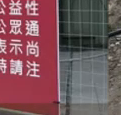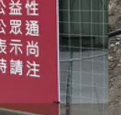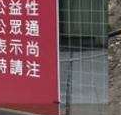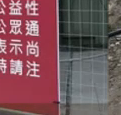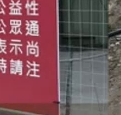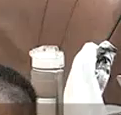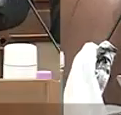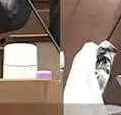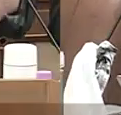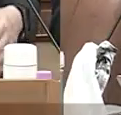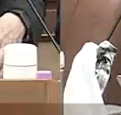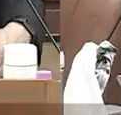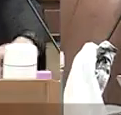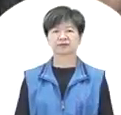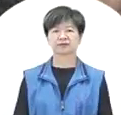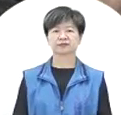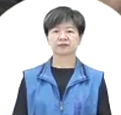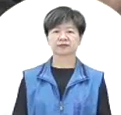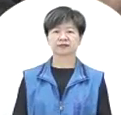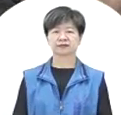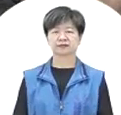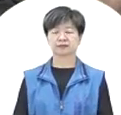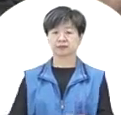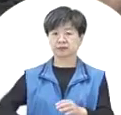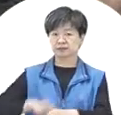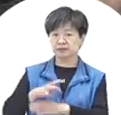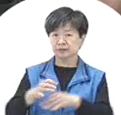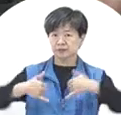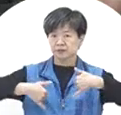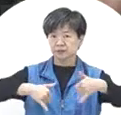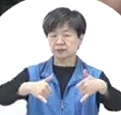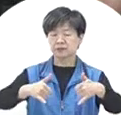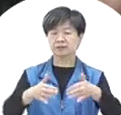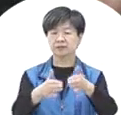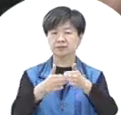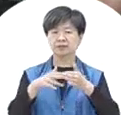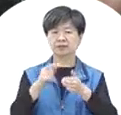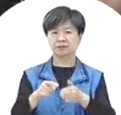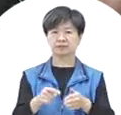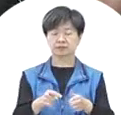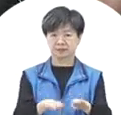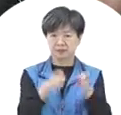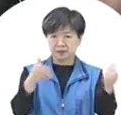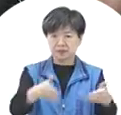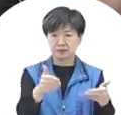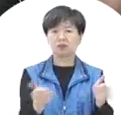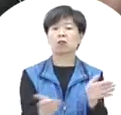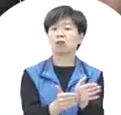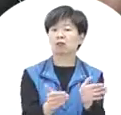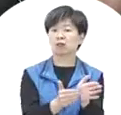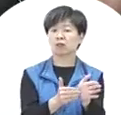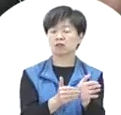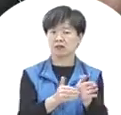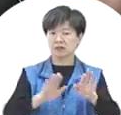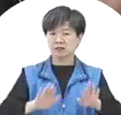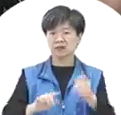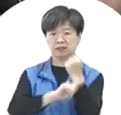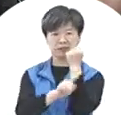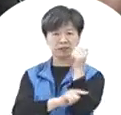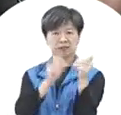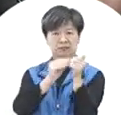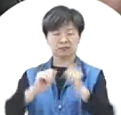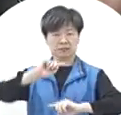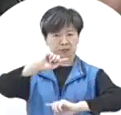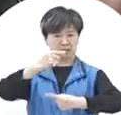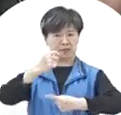移许可的查核要点，捐赠道路必须要已开辟，对不对？好，这是我们现在的法令，1月1号才刚